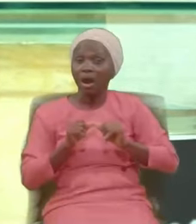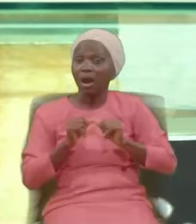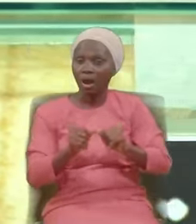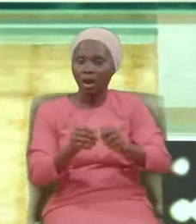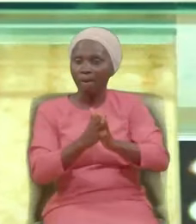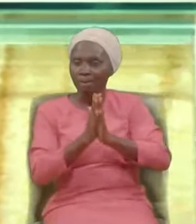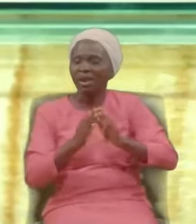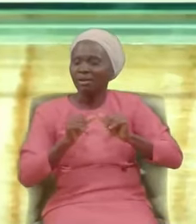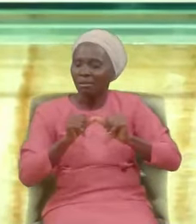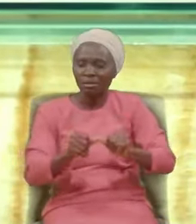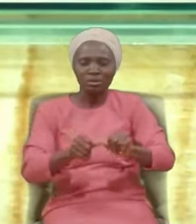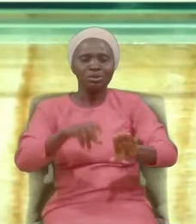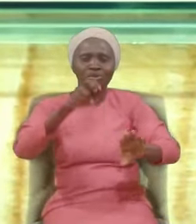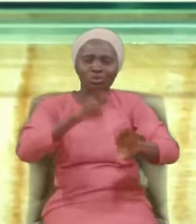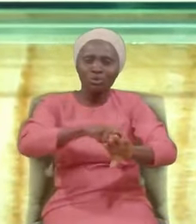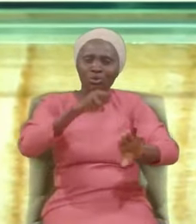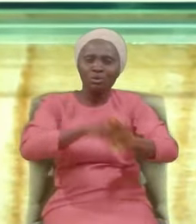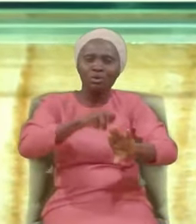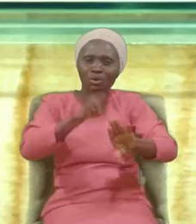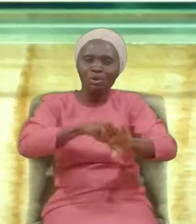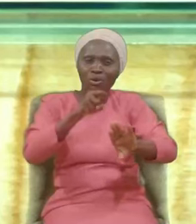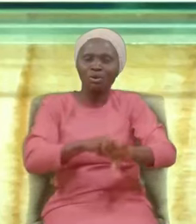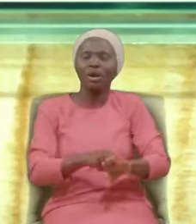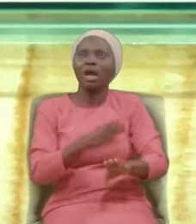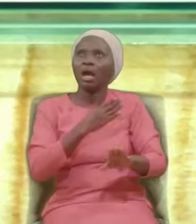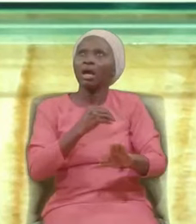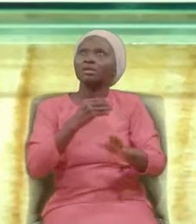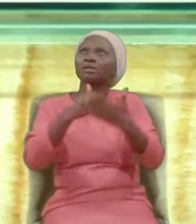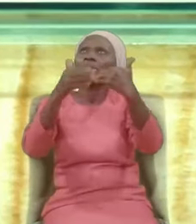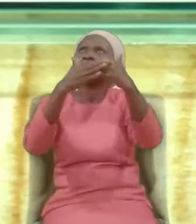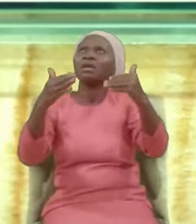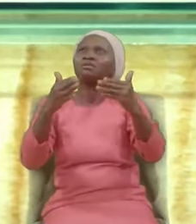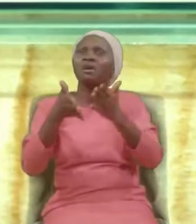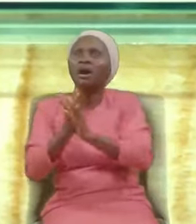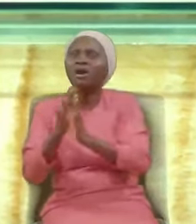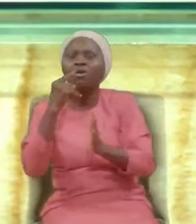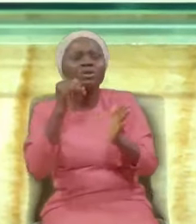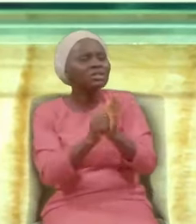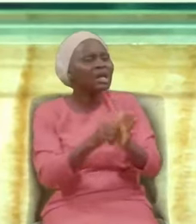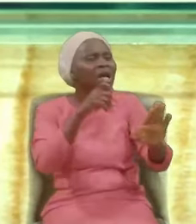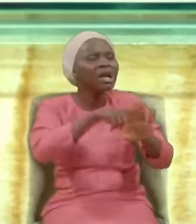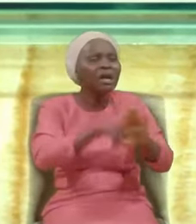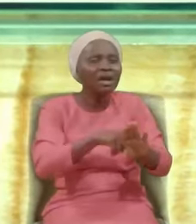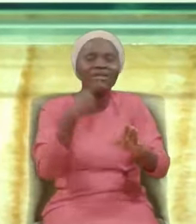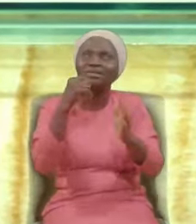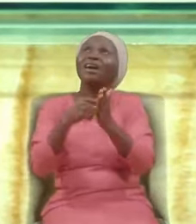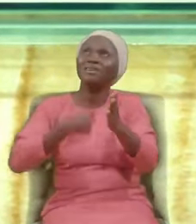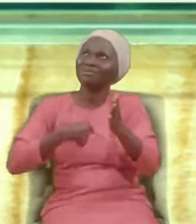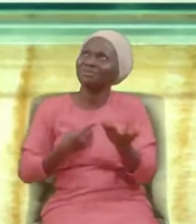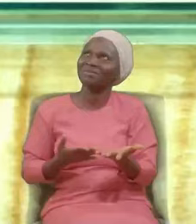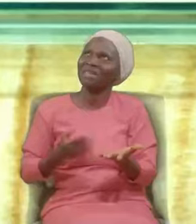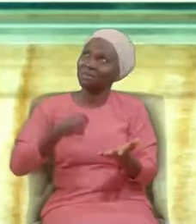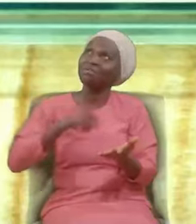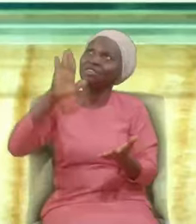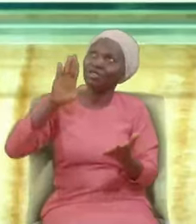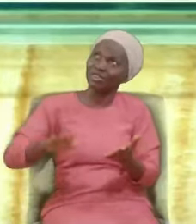continue de taper. Le ciel dit, hey, c'est qui? Et tu dis, oui, c'est moi, enfant de Dieu. Je demande ceci. Tu